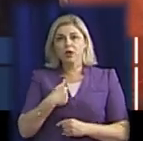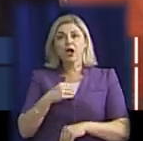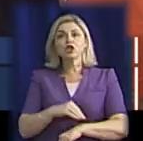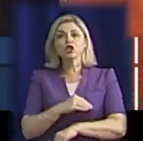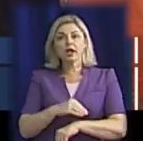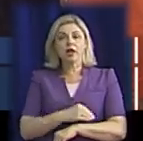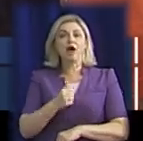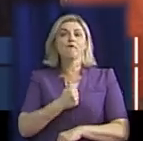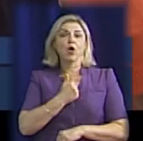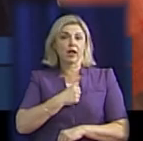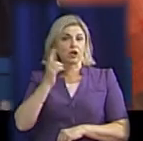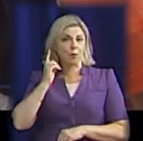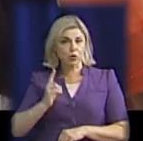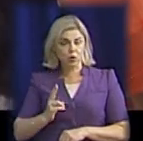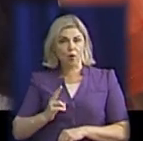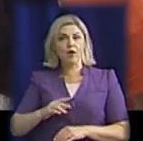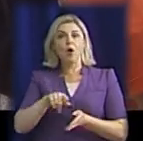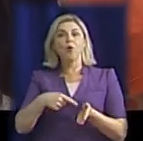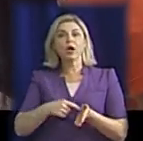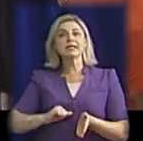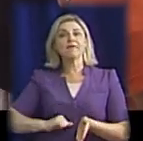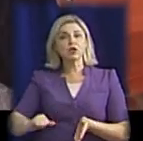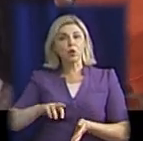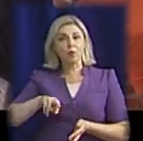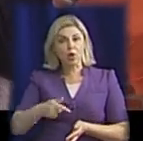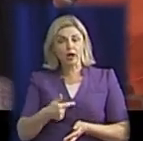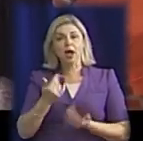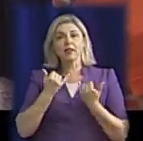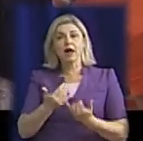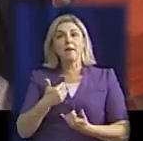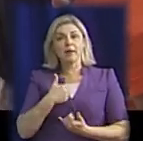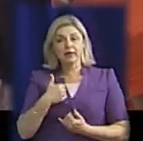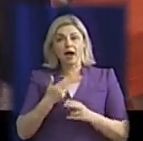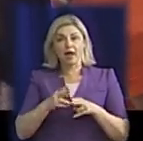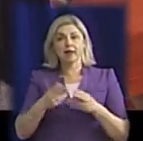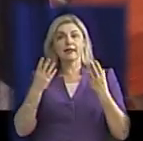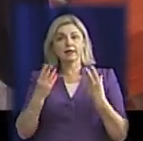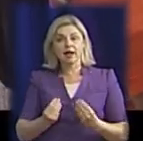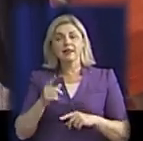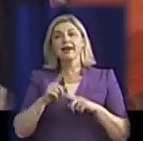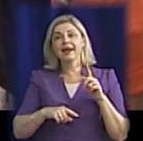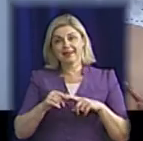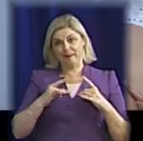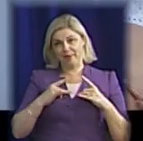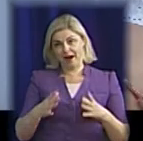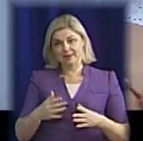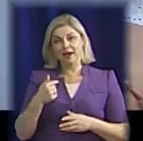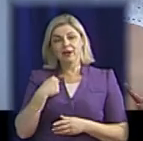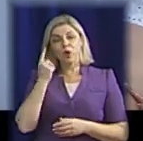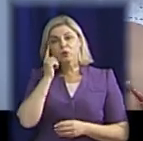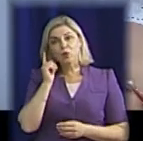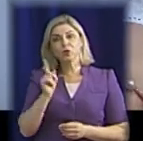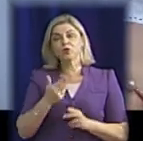з Севастополя. І для мене День військово-морського флоту – це рідний праздник. Я думаю, що